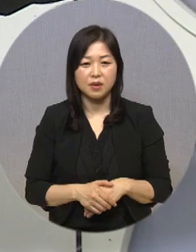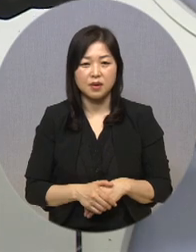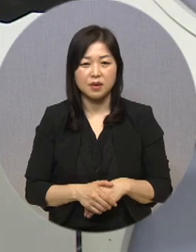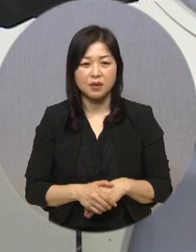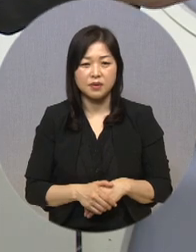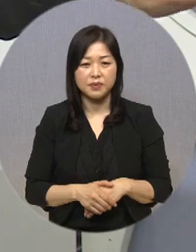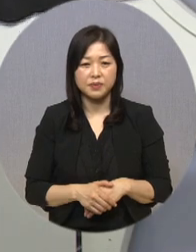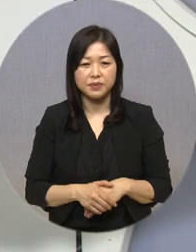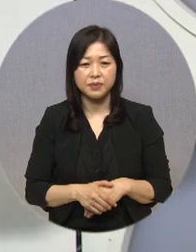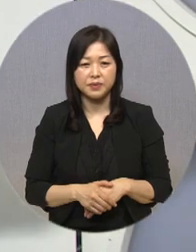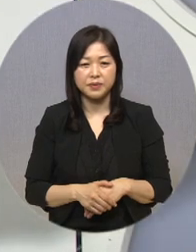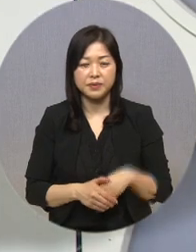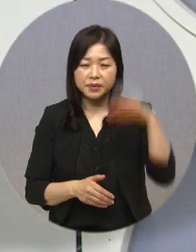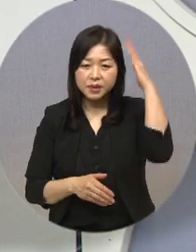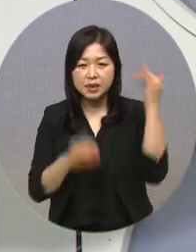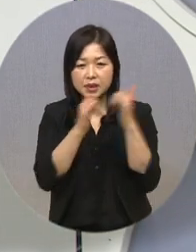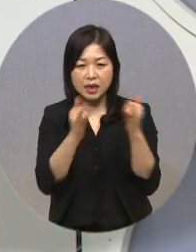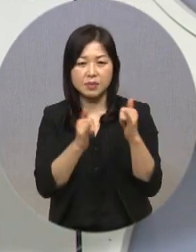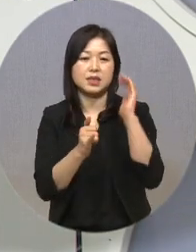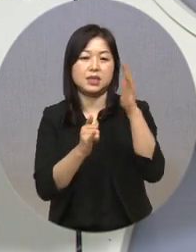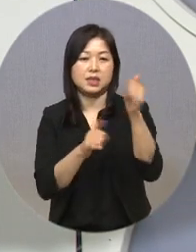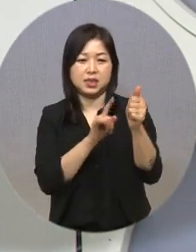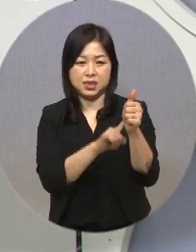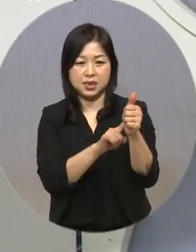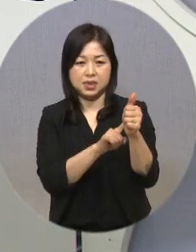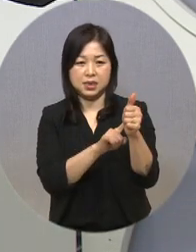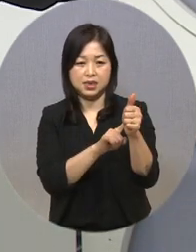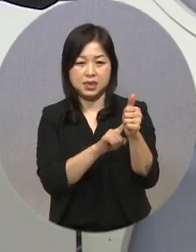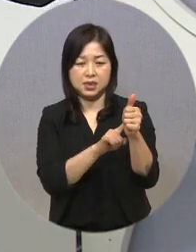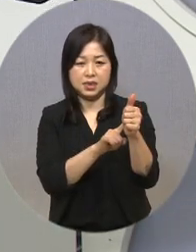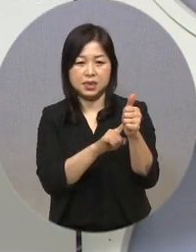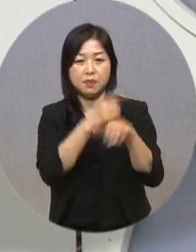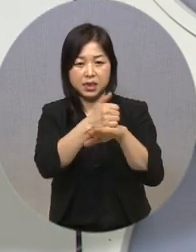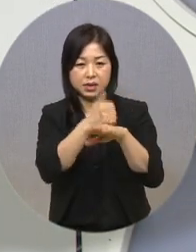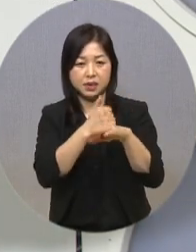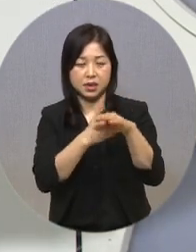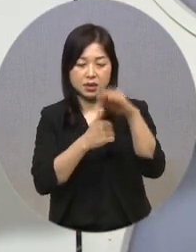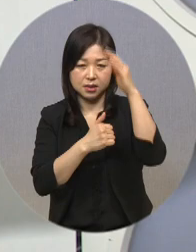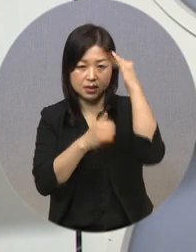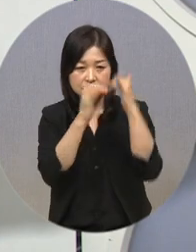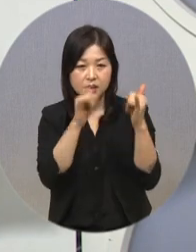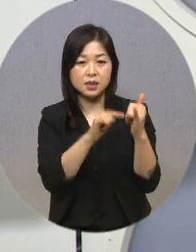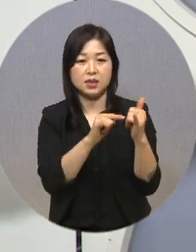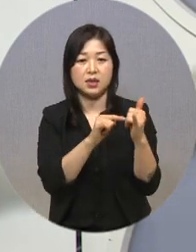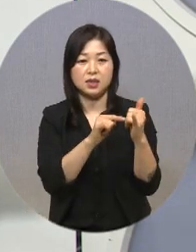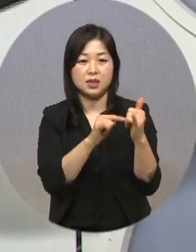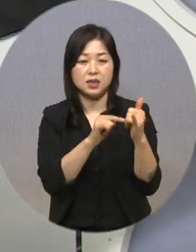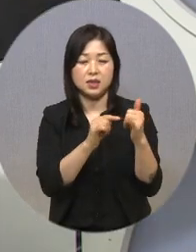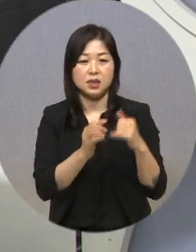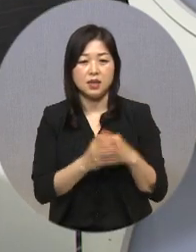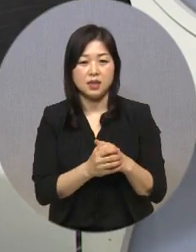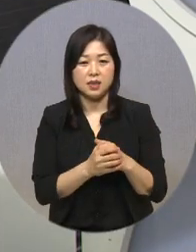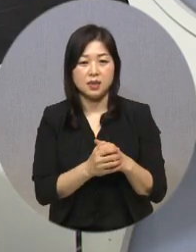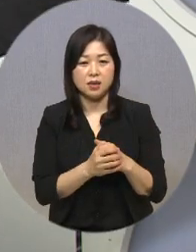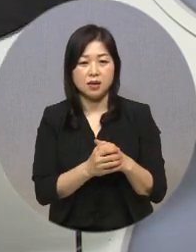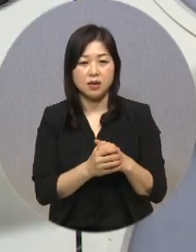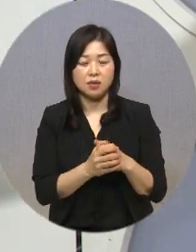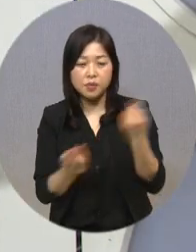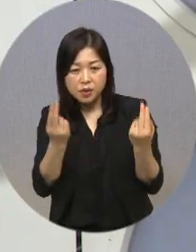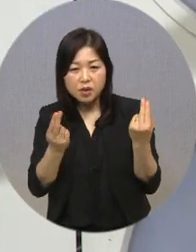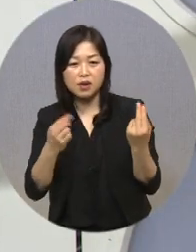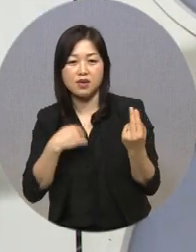마침 메어가 흑인이었습니다. 예. 최초로 흑인 마지막 흑인이에요. 흑인 그러니까 이거 더 또 올라갔지.